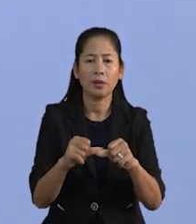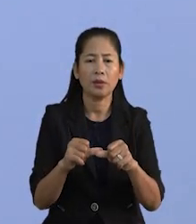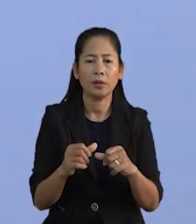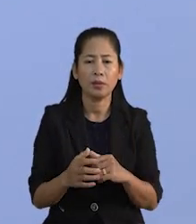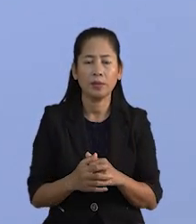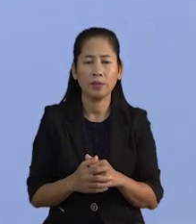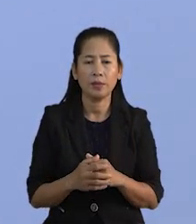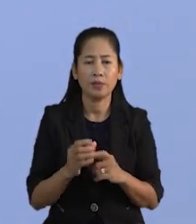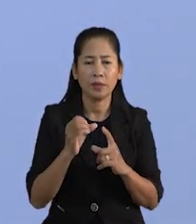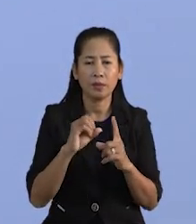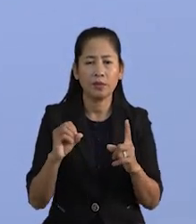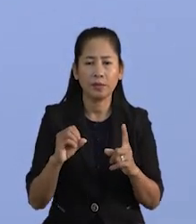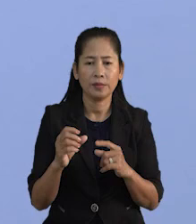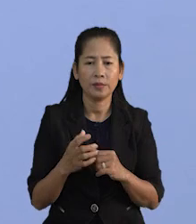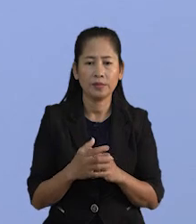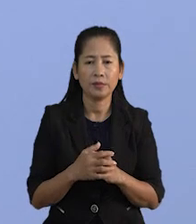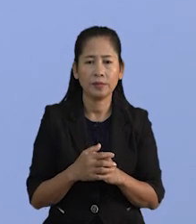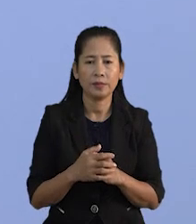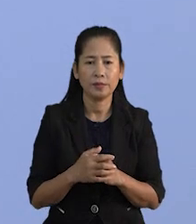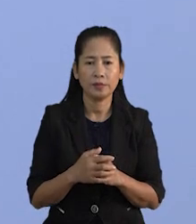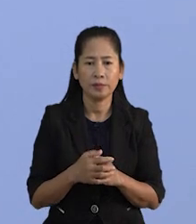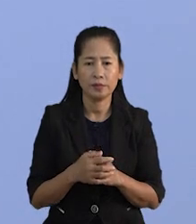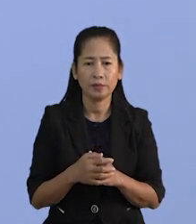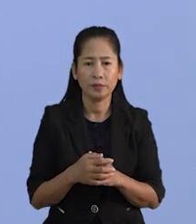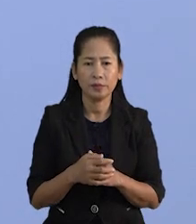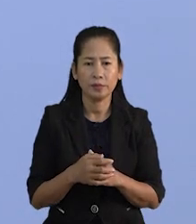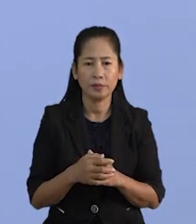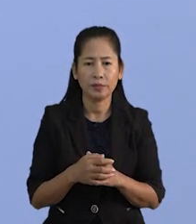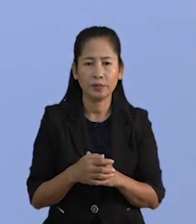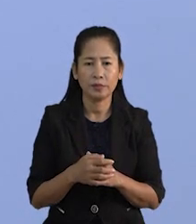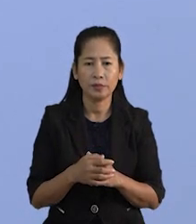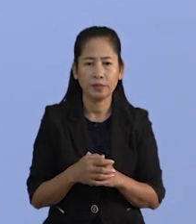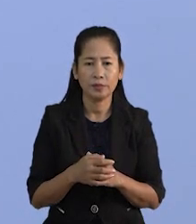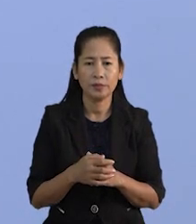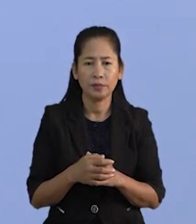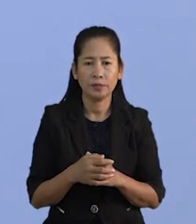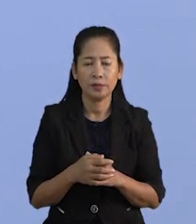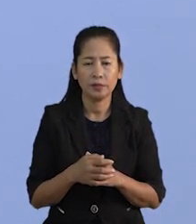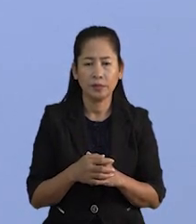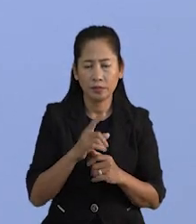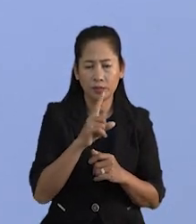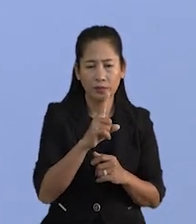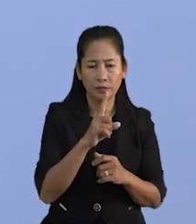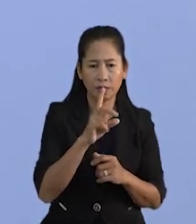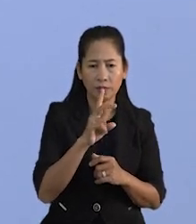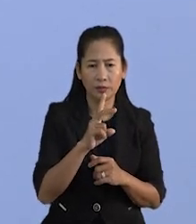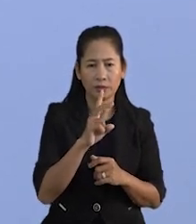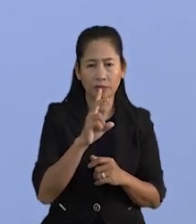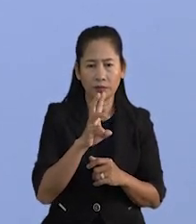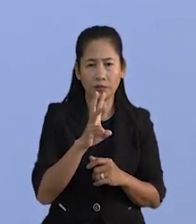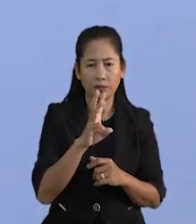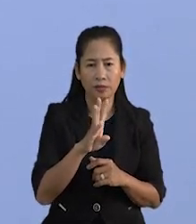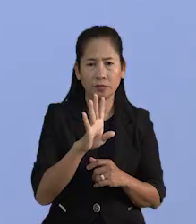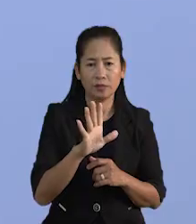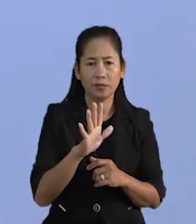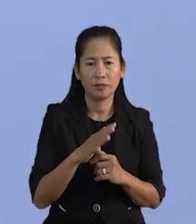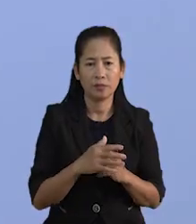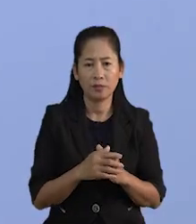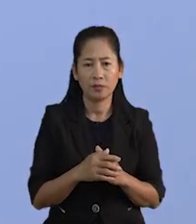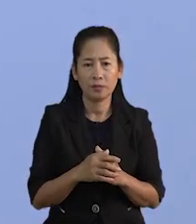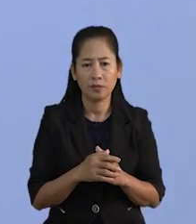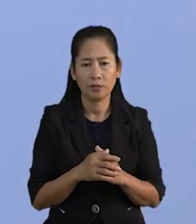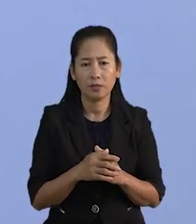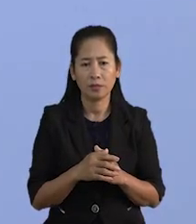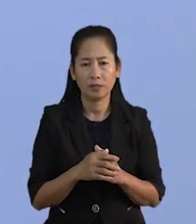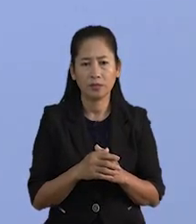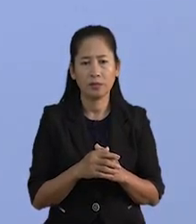នេះទៅគឺលបាស់ណាមួយបាទណាកូនមើលយើងនៅសល់1 2 3 4 5យើងនៅសល់